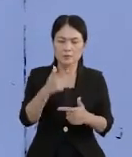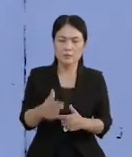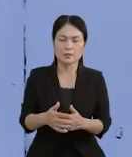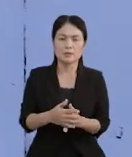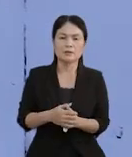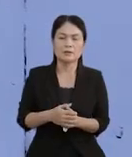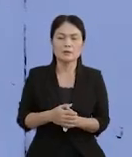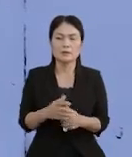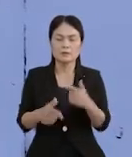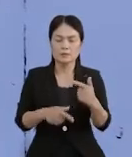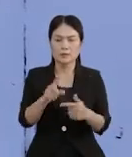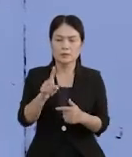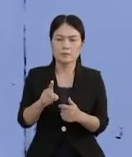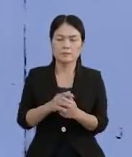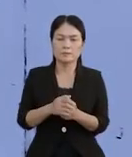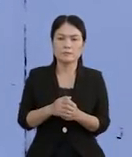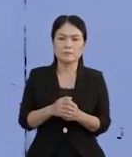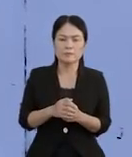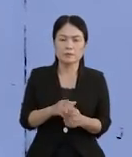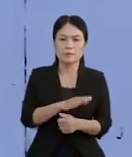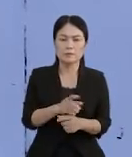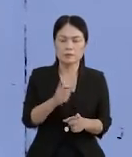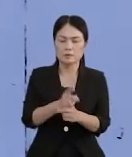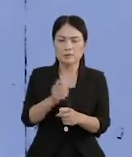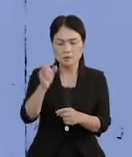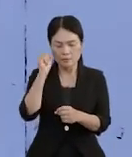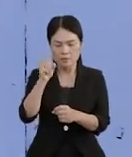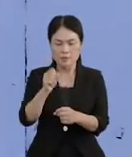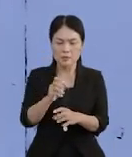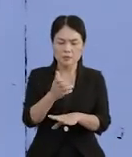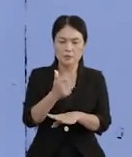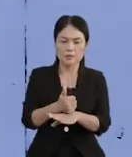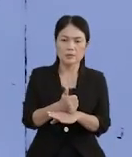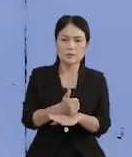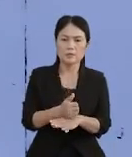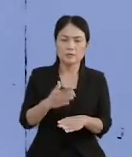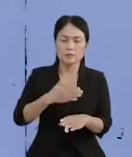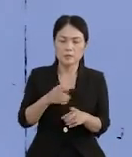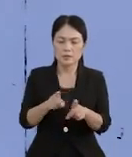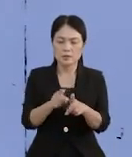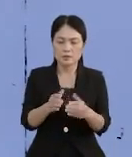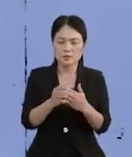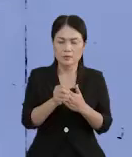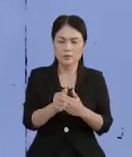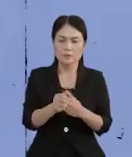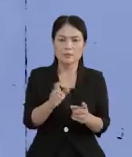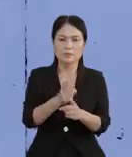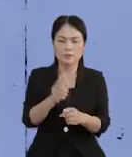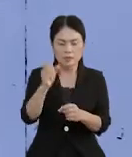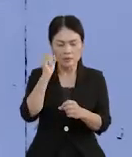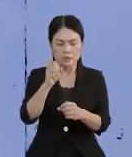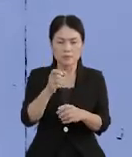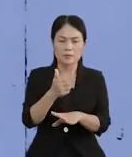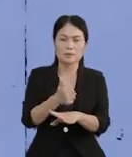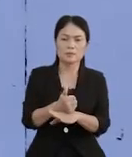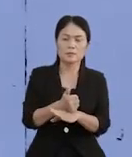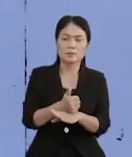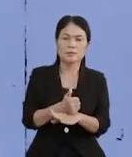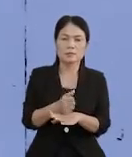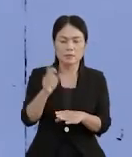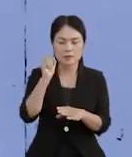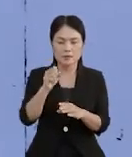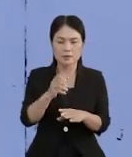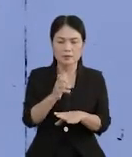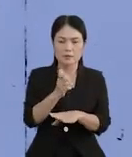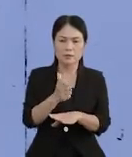Chà nhưng chùm hiền tì mùi. Cứ con trời dô bỏ thiền. Tôi nhạc rưu nôm con dương ná. Trời dô lô bà thiên, nếu không ca dô